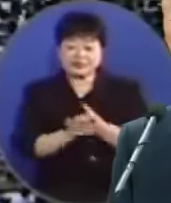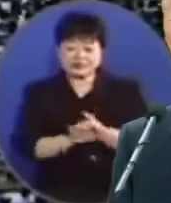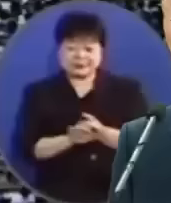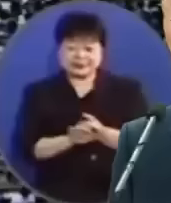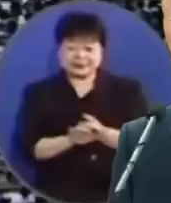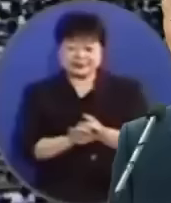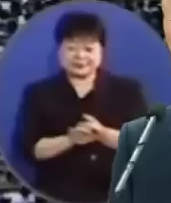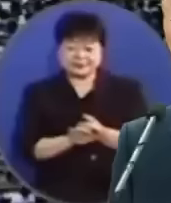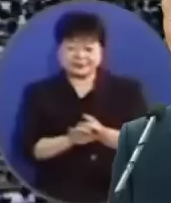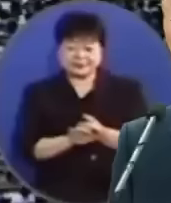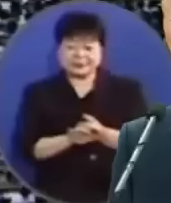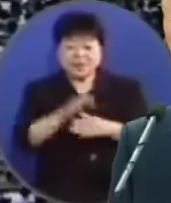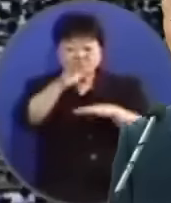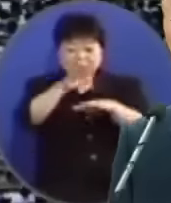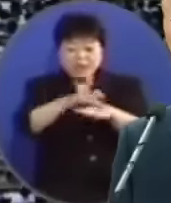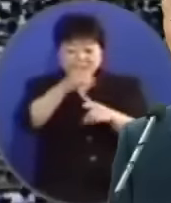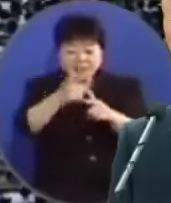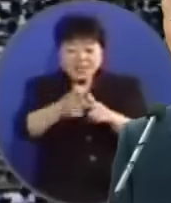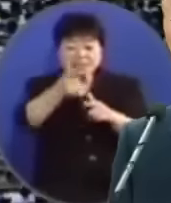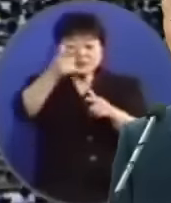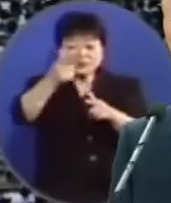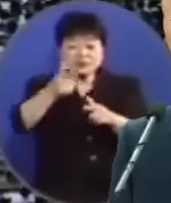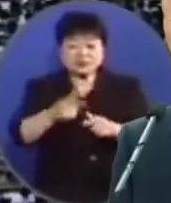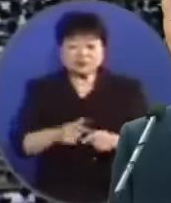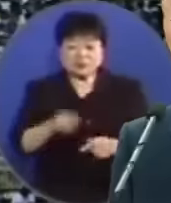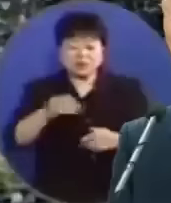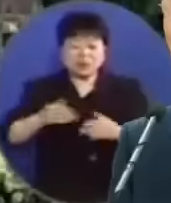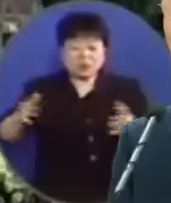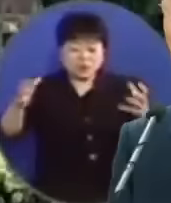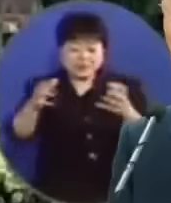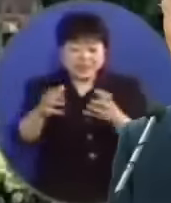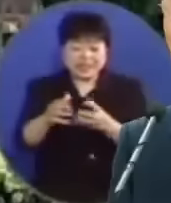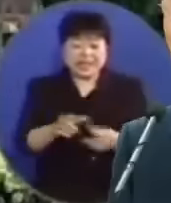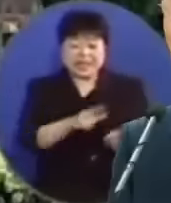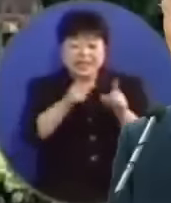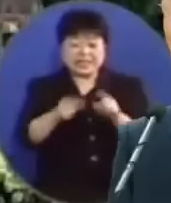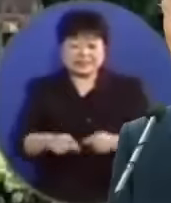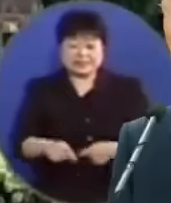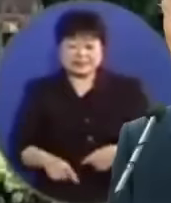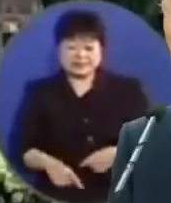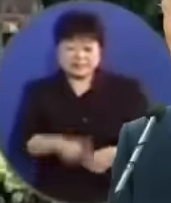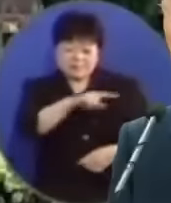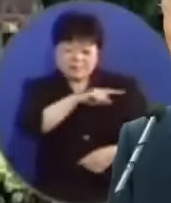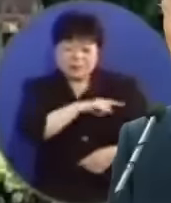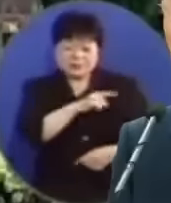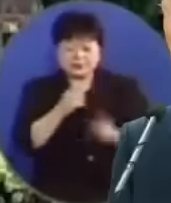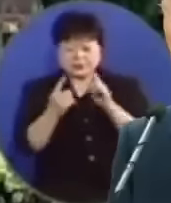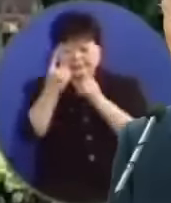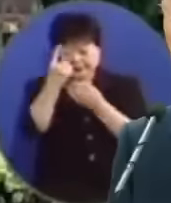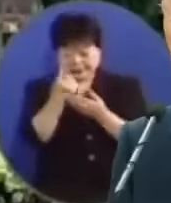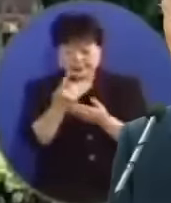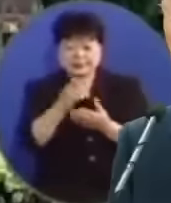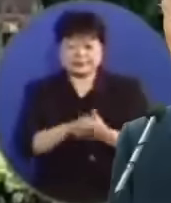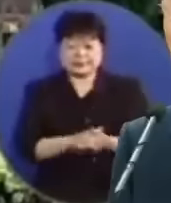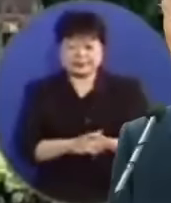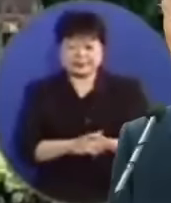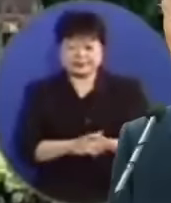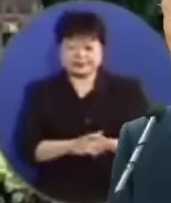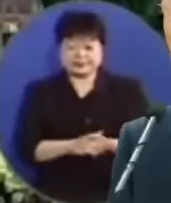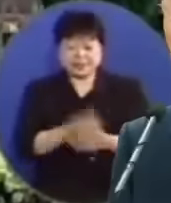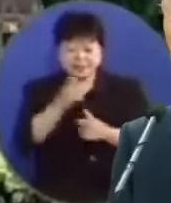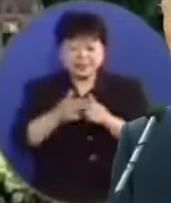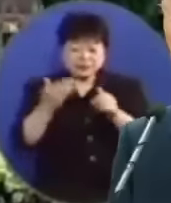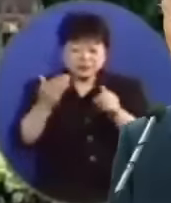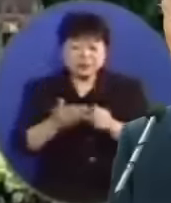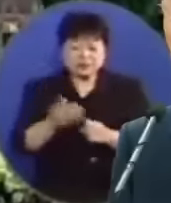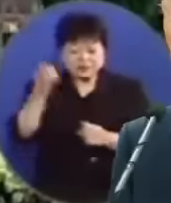것입니다. 마귀는 예수님의 공생애에서도 제일 먼저 찾아온 놈인 것입니다. 누가복음 4장 1절로 2절에